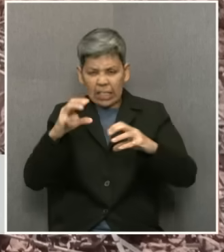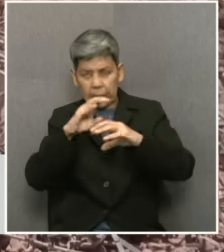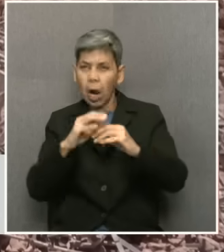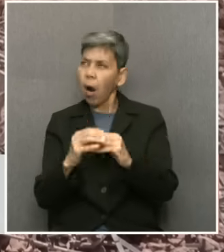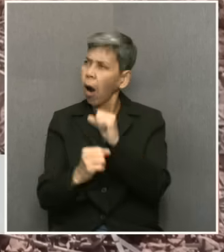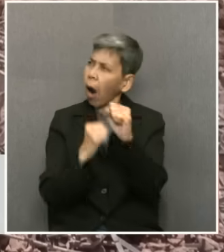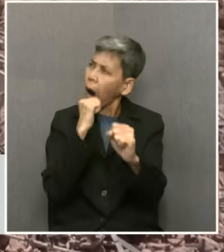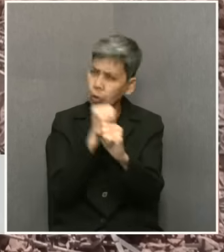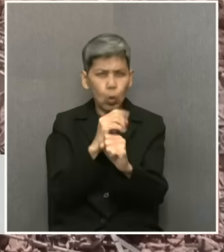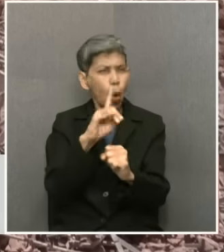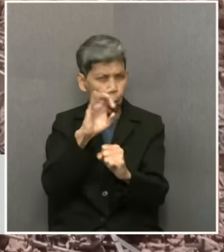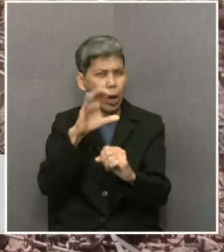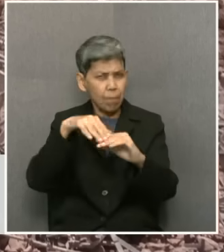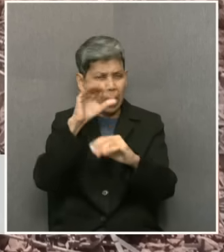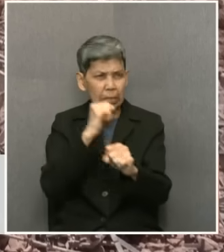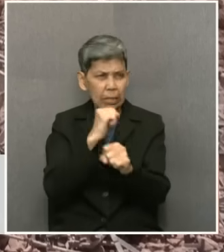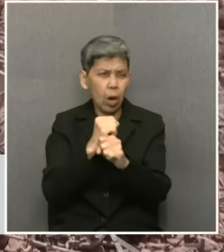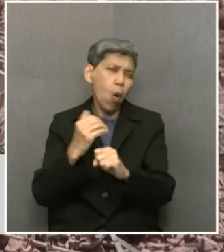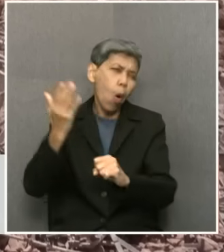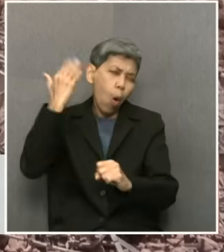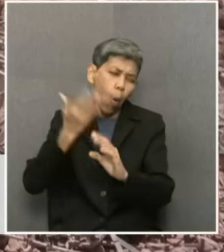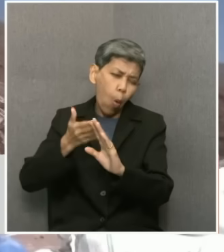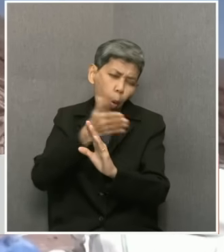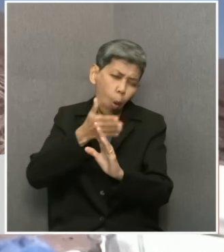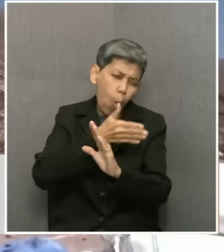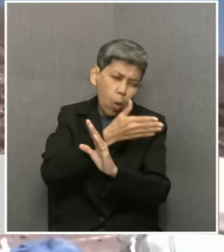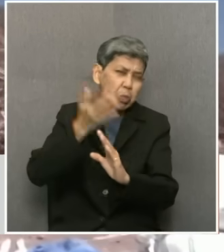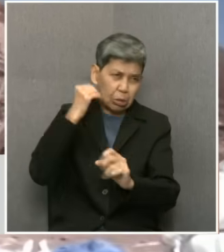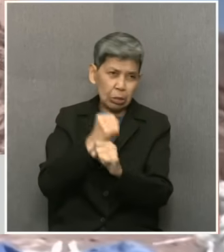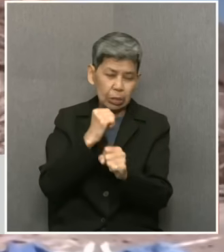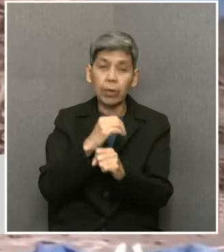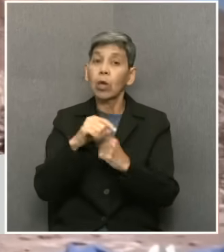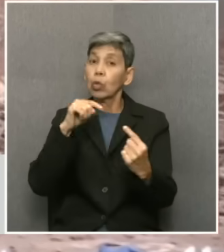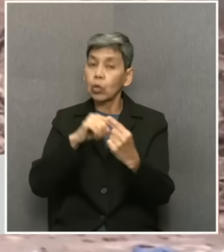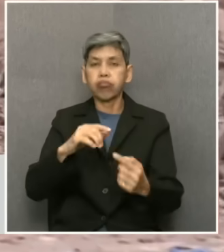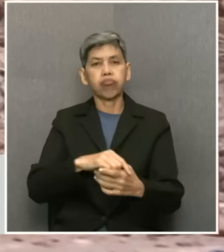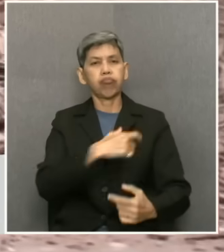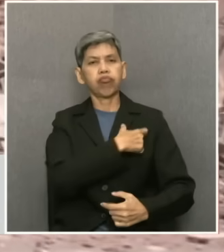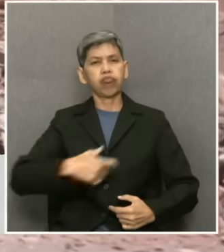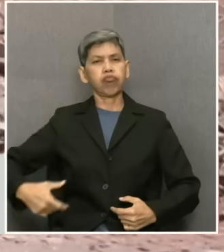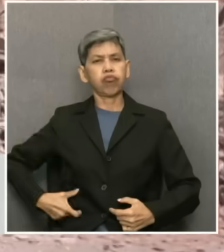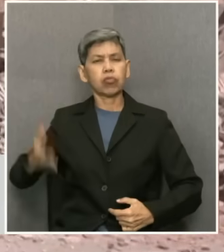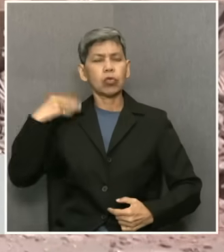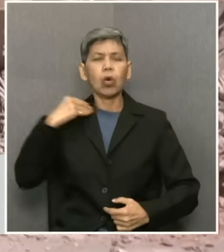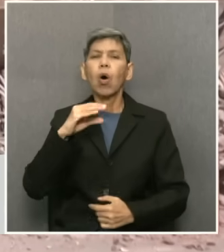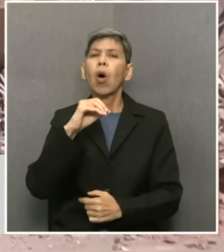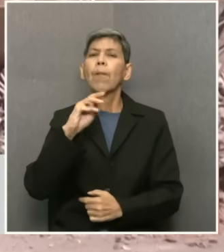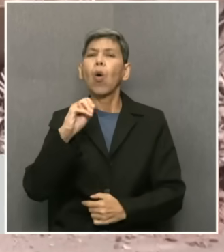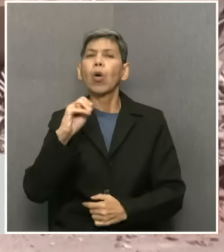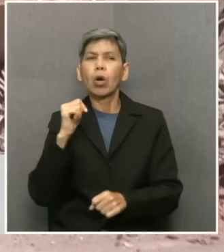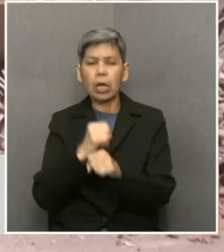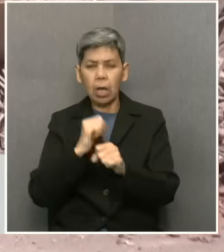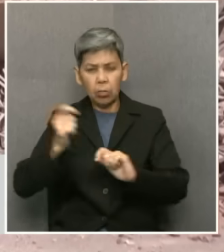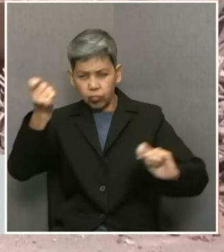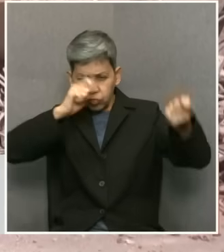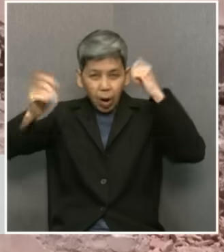เก่าแก่หลายร้อยปีนะครับย้อนกลับไปในยุคศตวรรษที่12ก็คือยุคราชวงศ์โมร็อกโกยุคกลางที่เคยพิชิตสเป